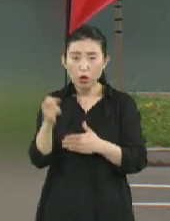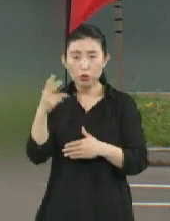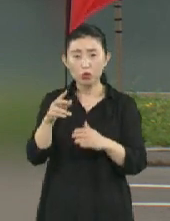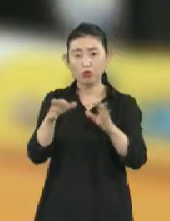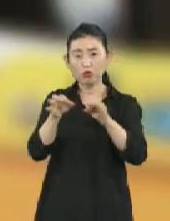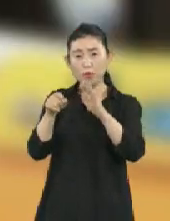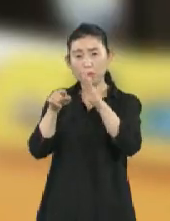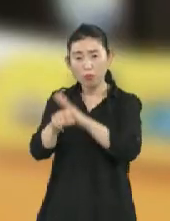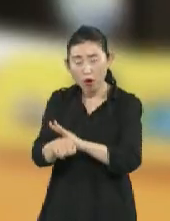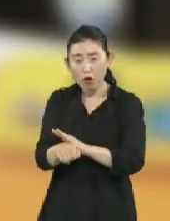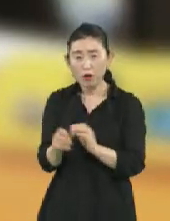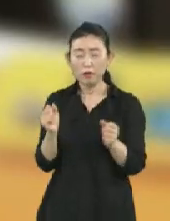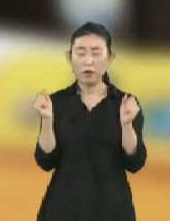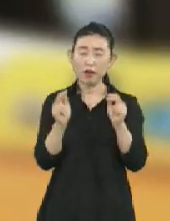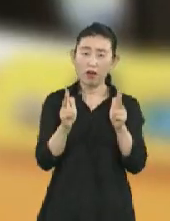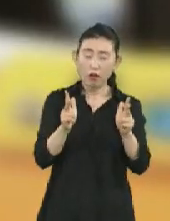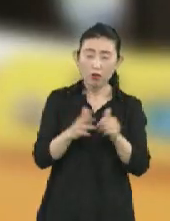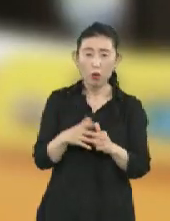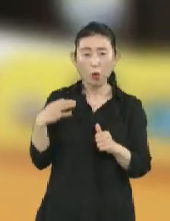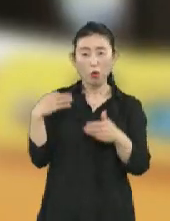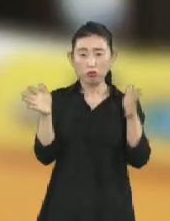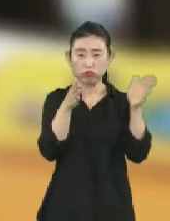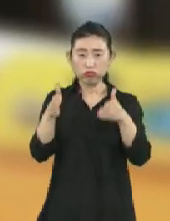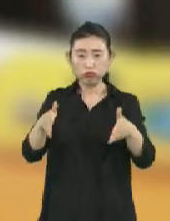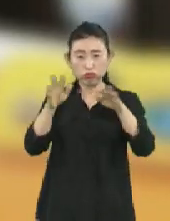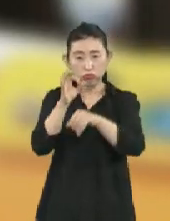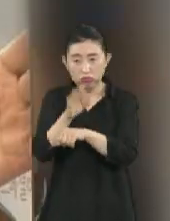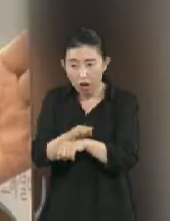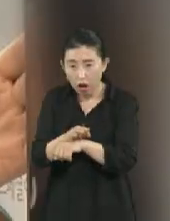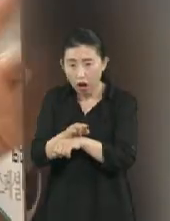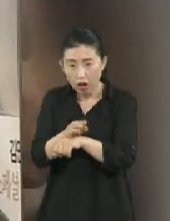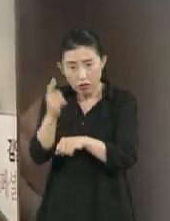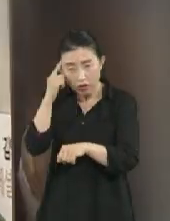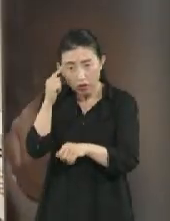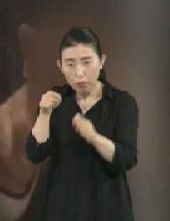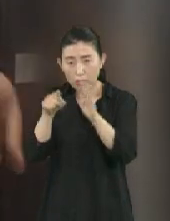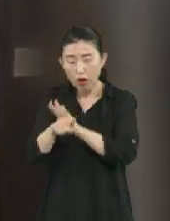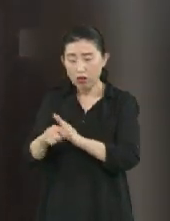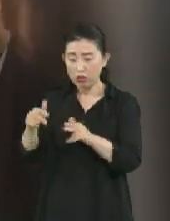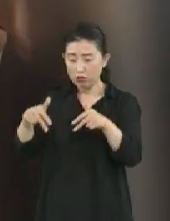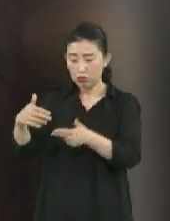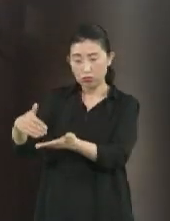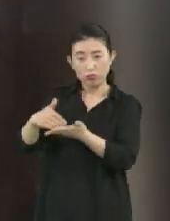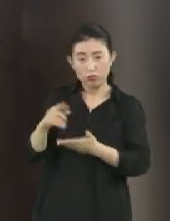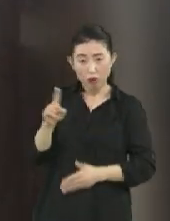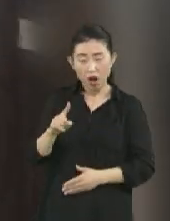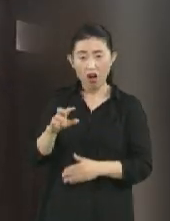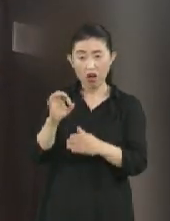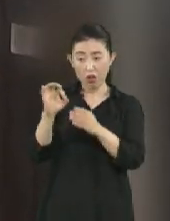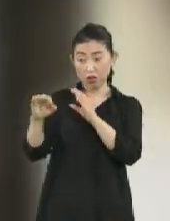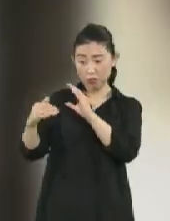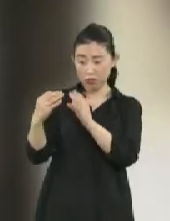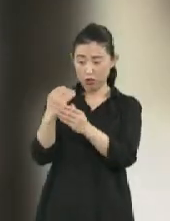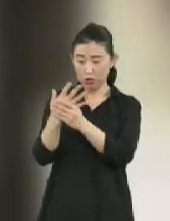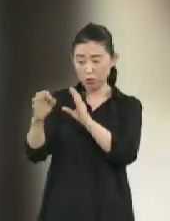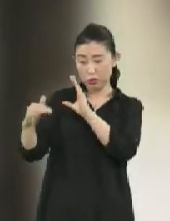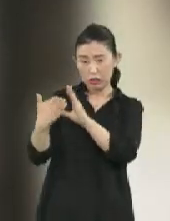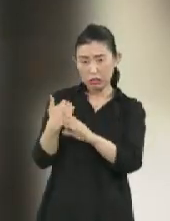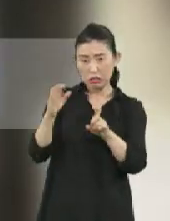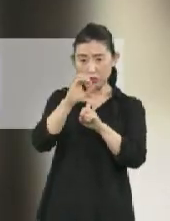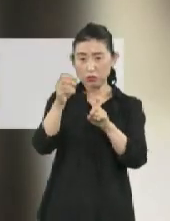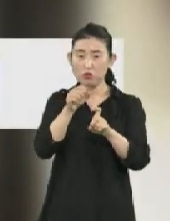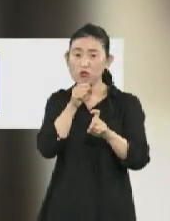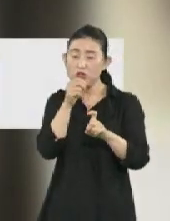해당 매장에서 에어컨과 스타일러 등을 추가 구매하려는데 직원이 이런 제안을 합니다. 현금으로 입금해주면